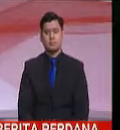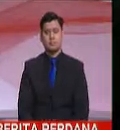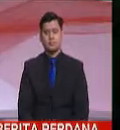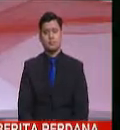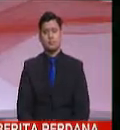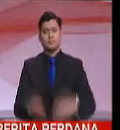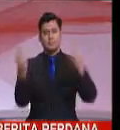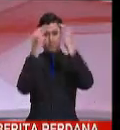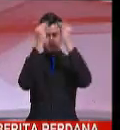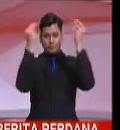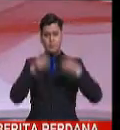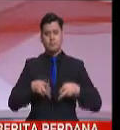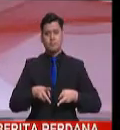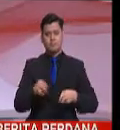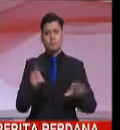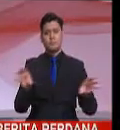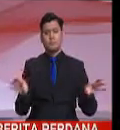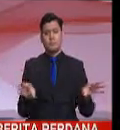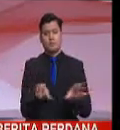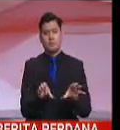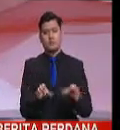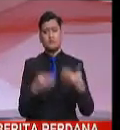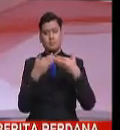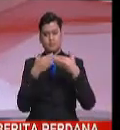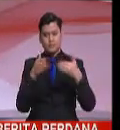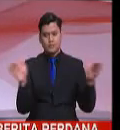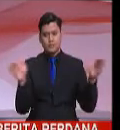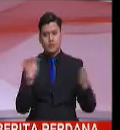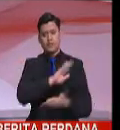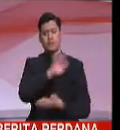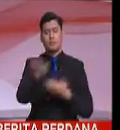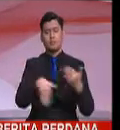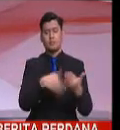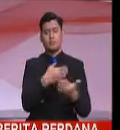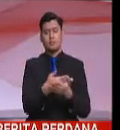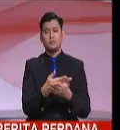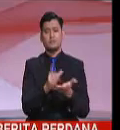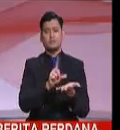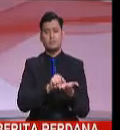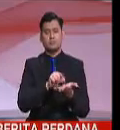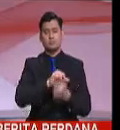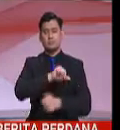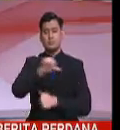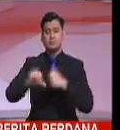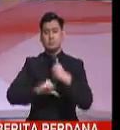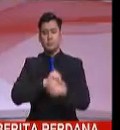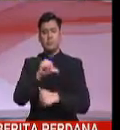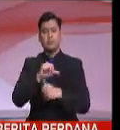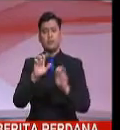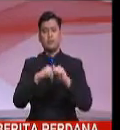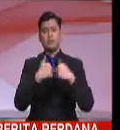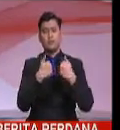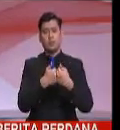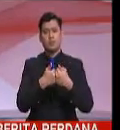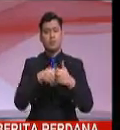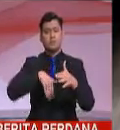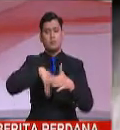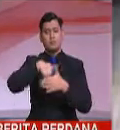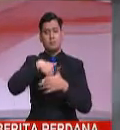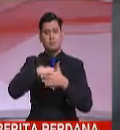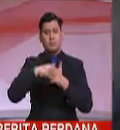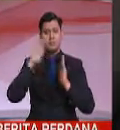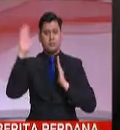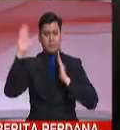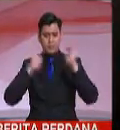Majlis pelancaran tersebut berlangsung secara maya dan disiarkan serentak di semua platform media sosial rasmi Persatuan Bola Sepak Malaysia